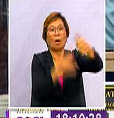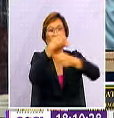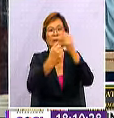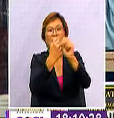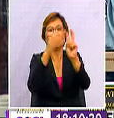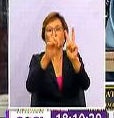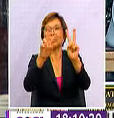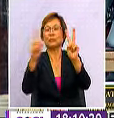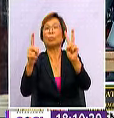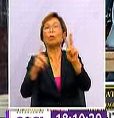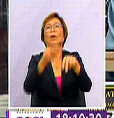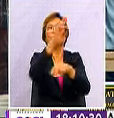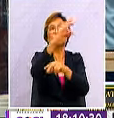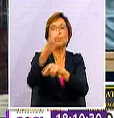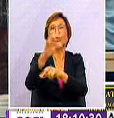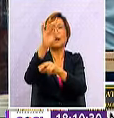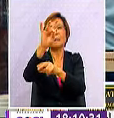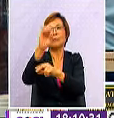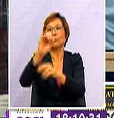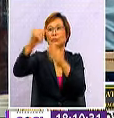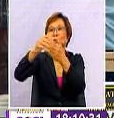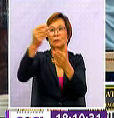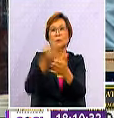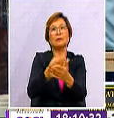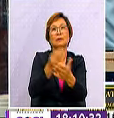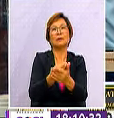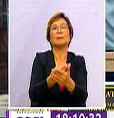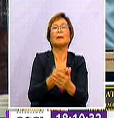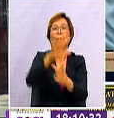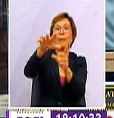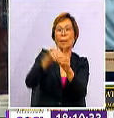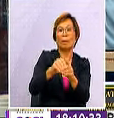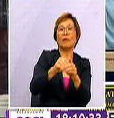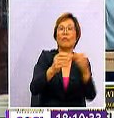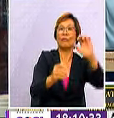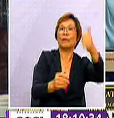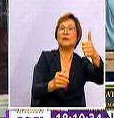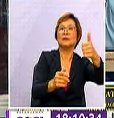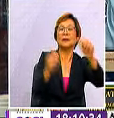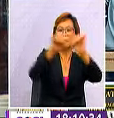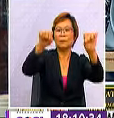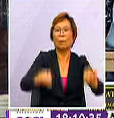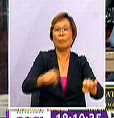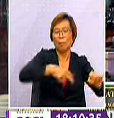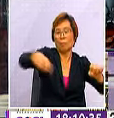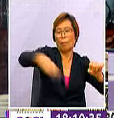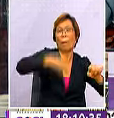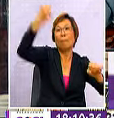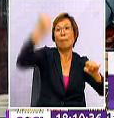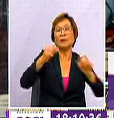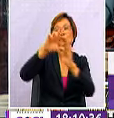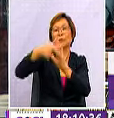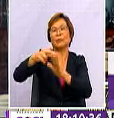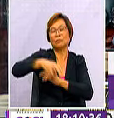tahun 2021 sebanyak RM780 juta. Merangkumi pertama, sistem pengangkutan bas